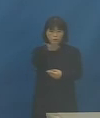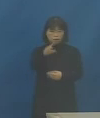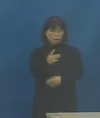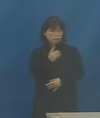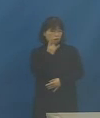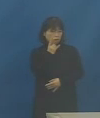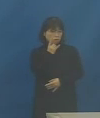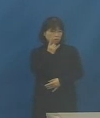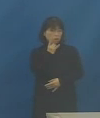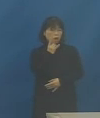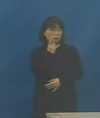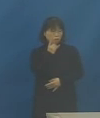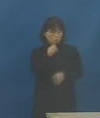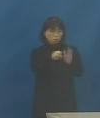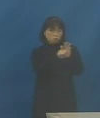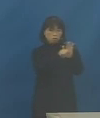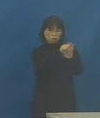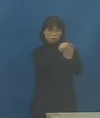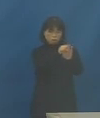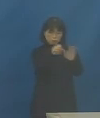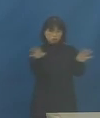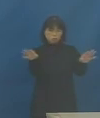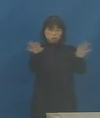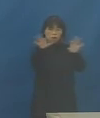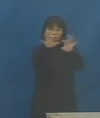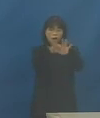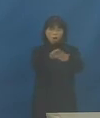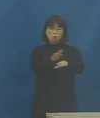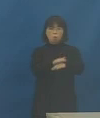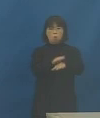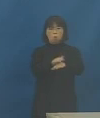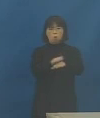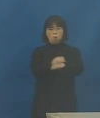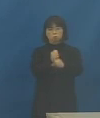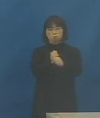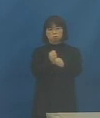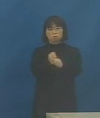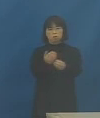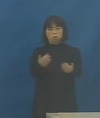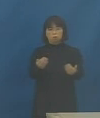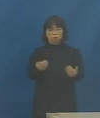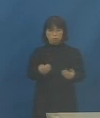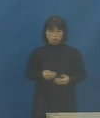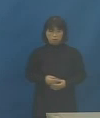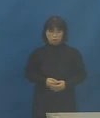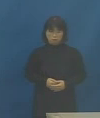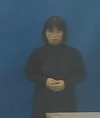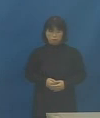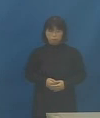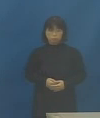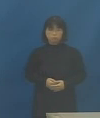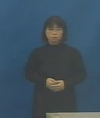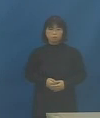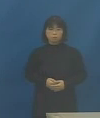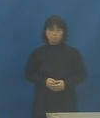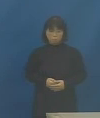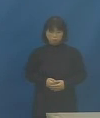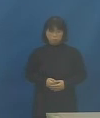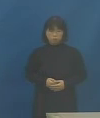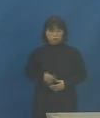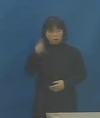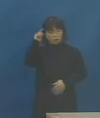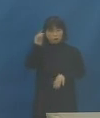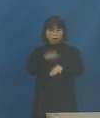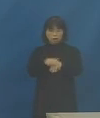するようなそういう成果につながる仕組みとしていかなければならないと思いますあの決してあの理論的には